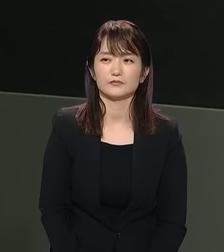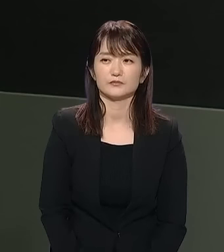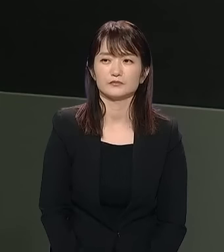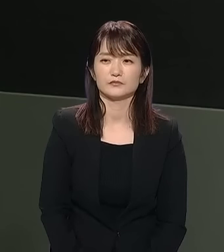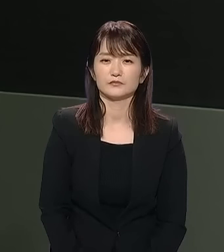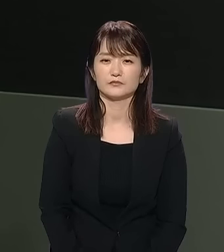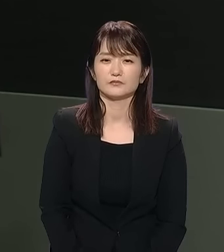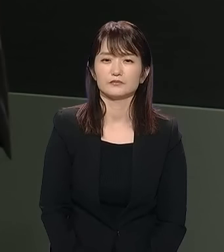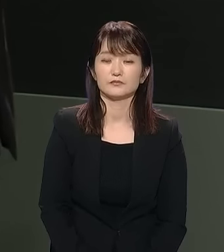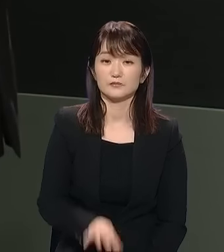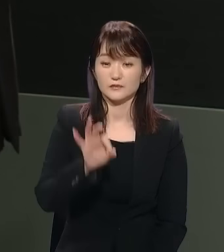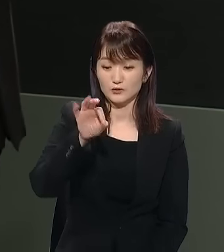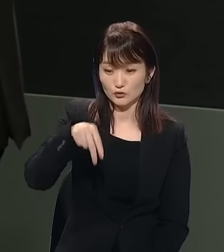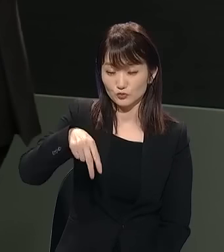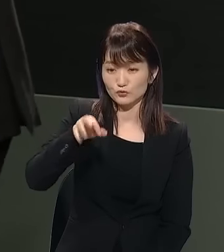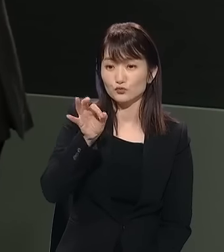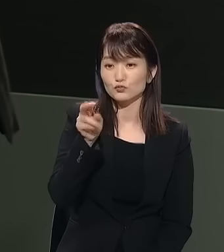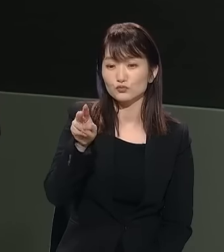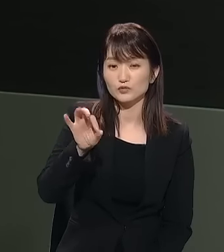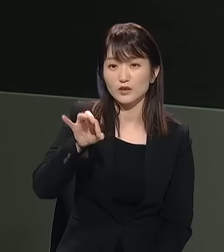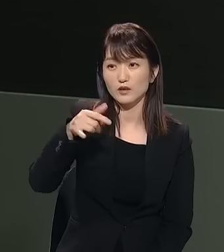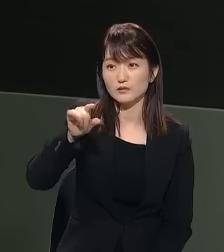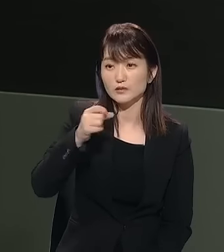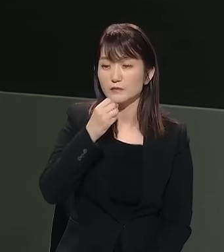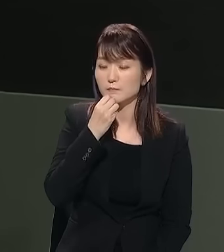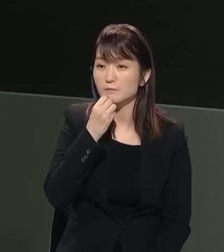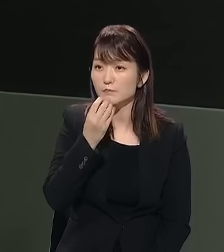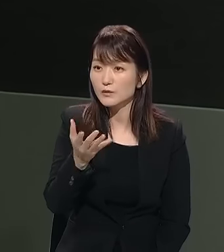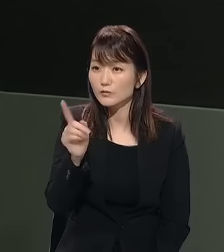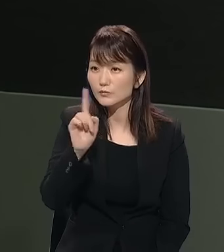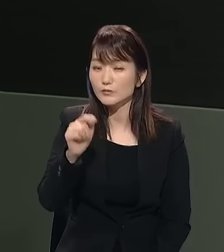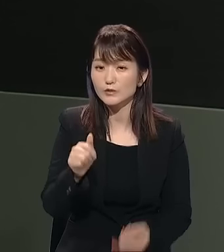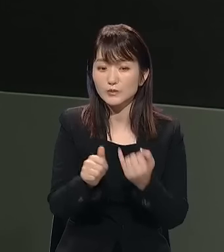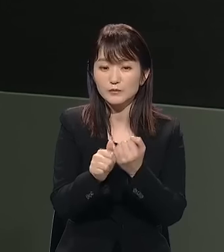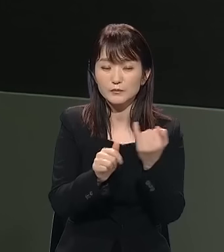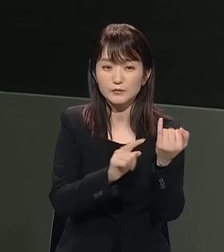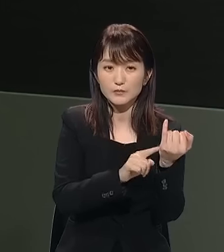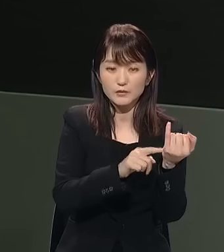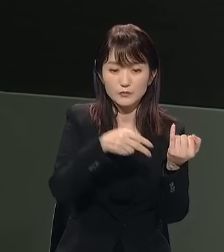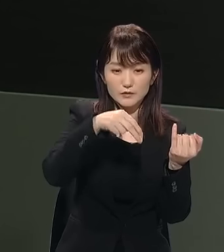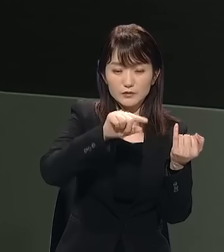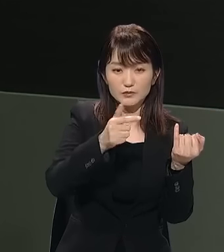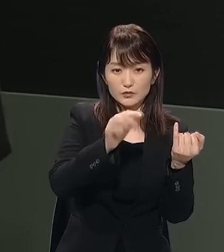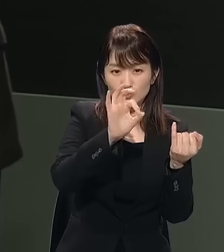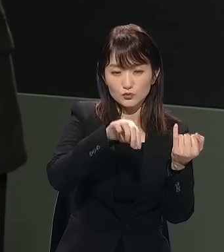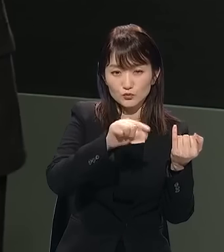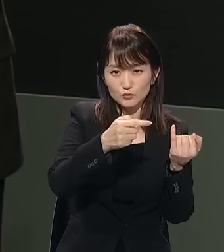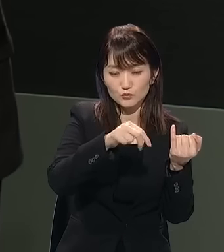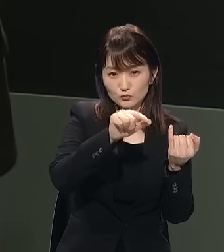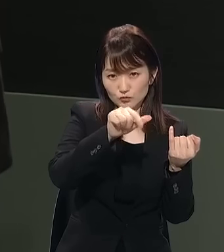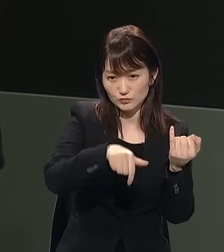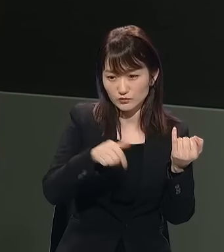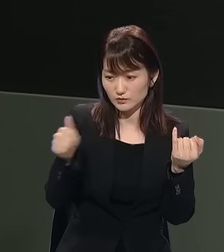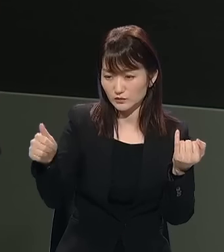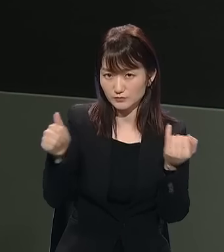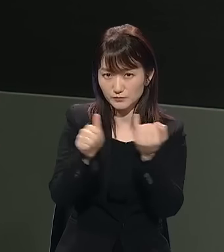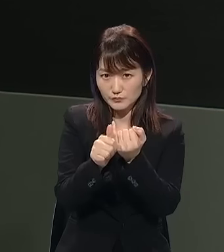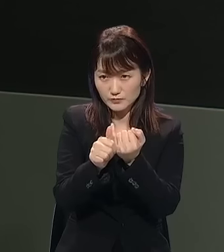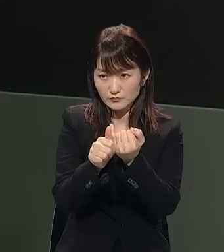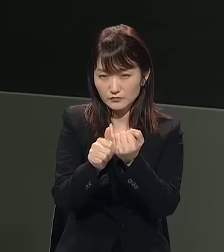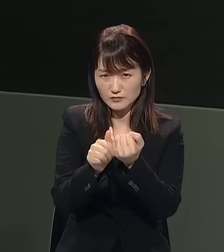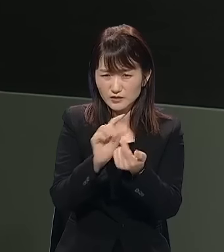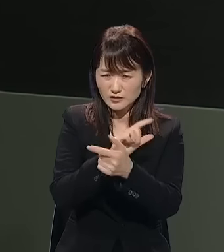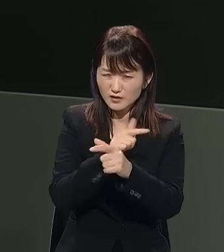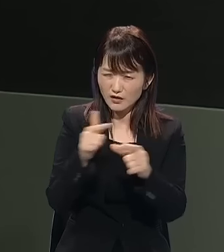이거 계속 전해드려요. 자, 유영재 입 열었답니다. 자, 배우 선우은숙 씨와 이혼한 아나운서 유영재 씨. 그동안 별의별 소문에도 입을